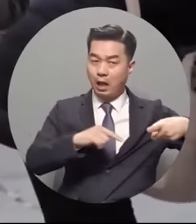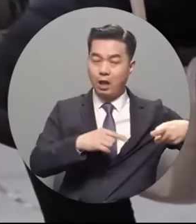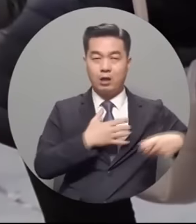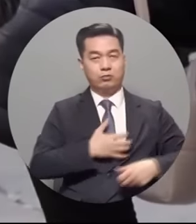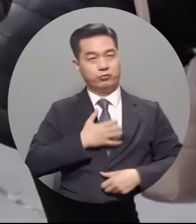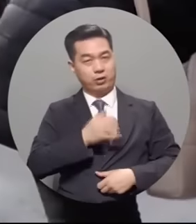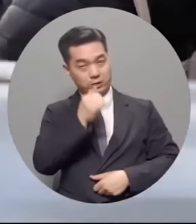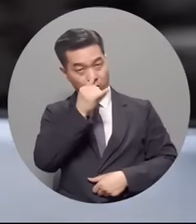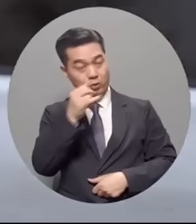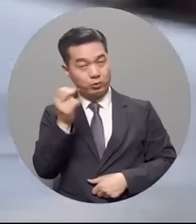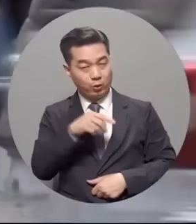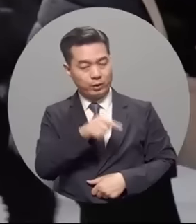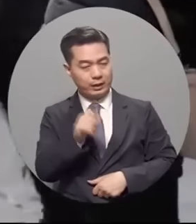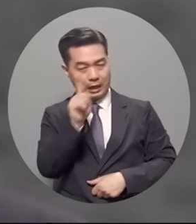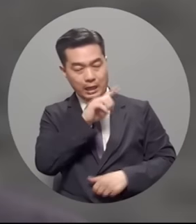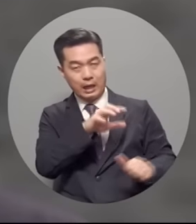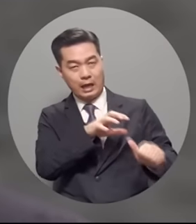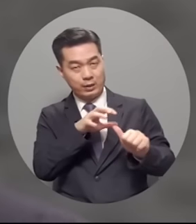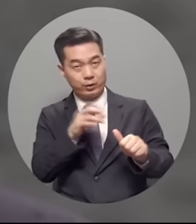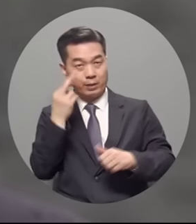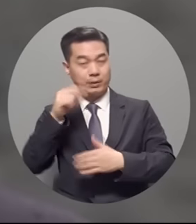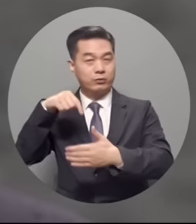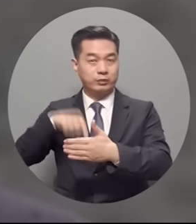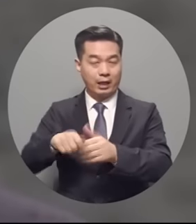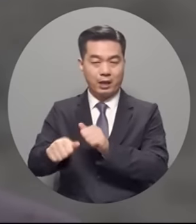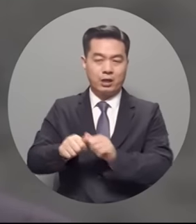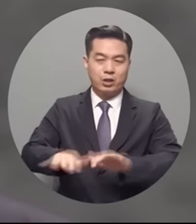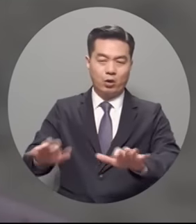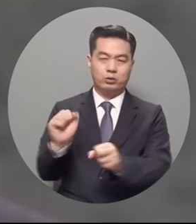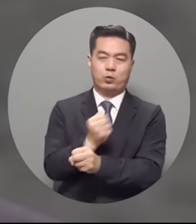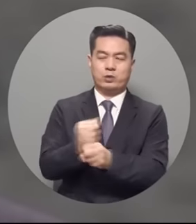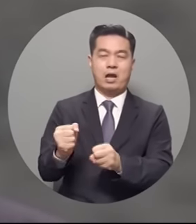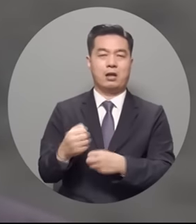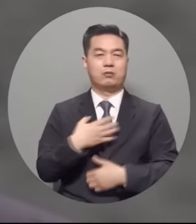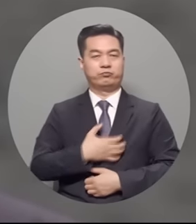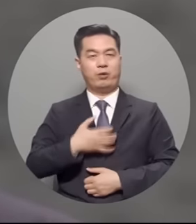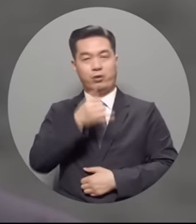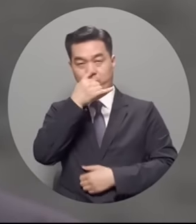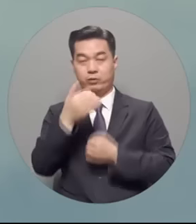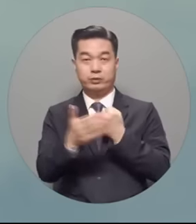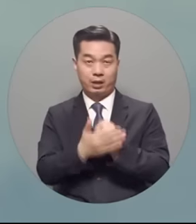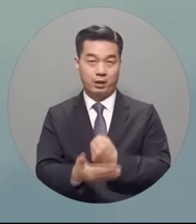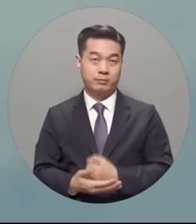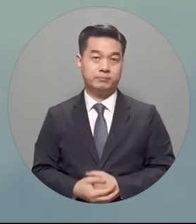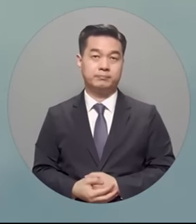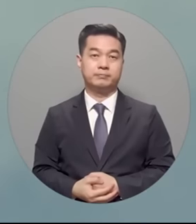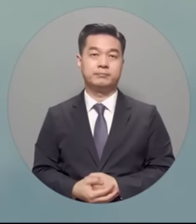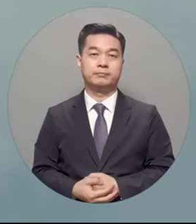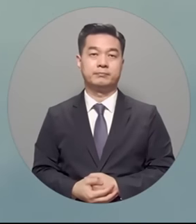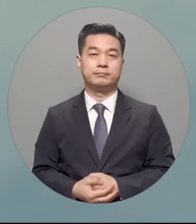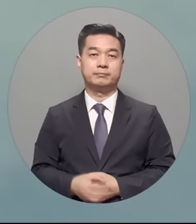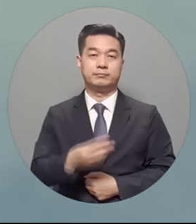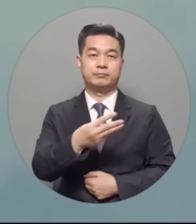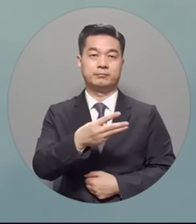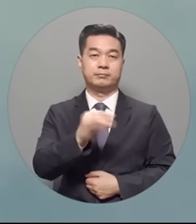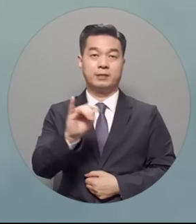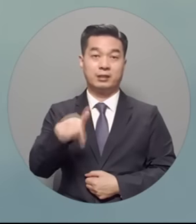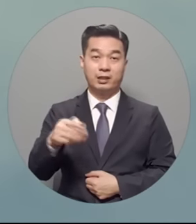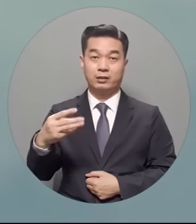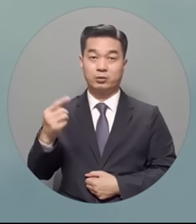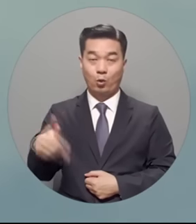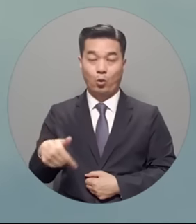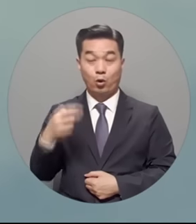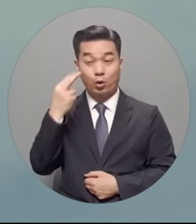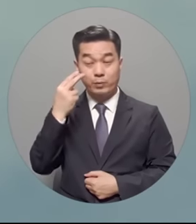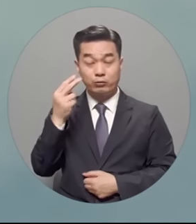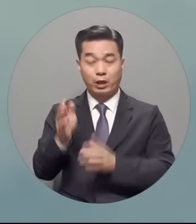있고 이를 악용해 미국 내 여론을 조작할 수 있다는 우려 때문입니다. 틱톡 측은 본사가 미국